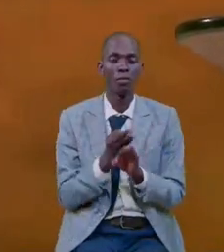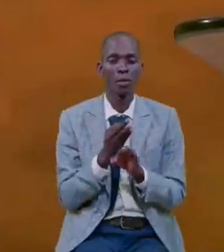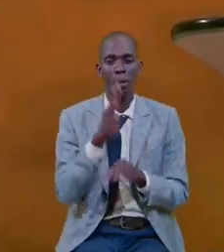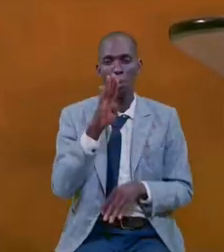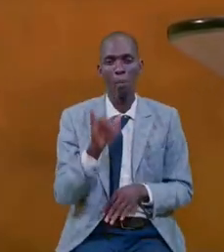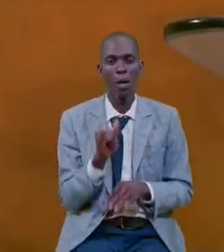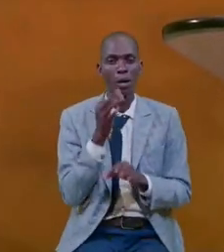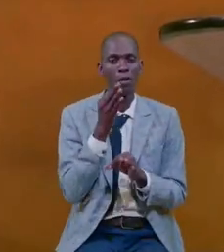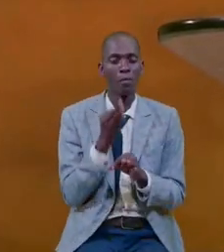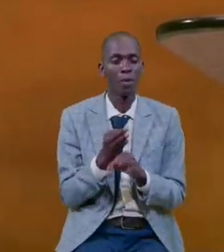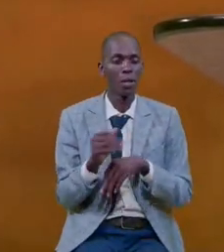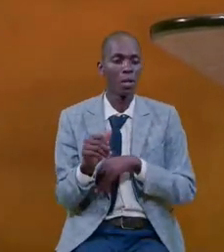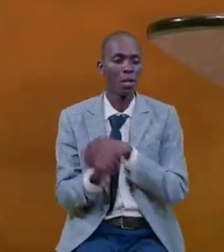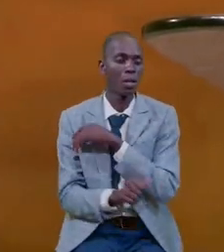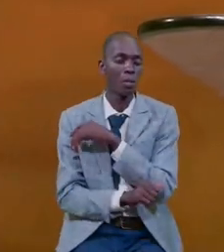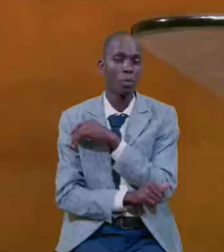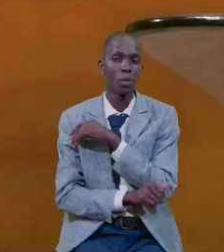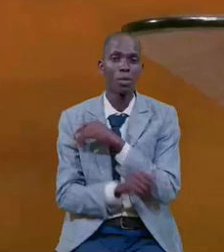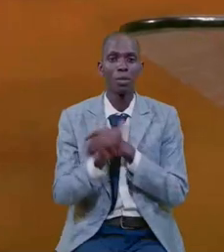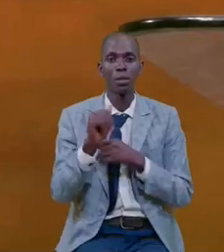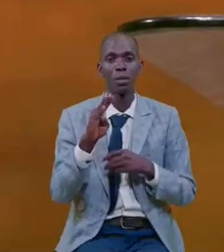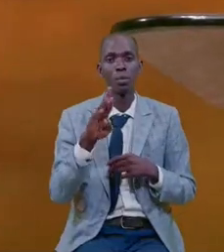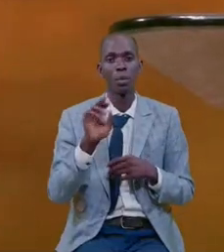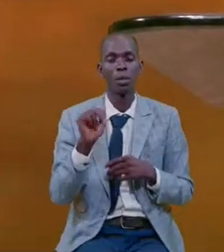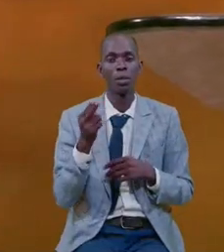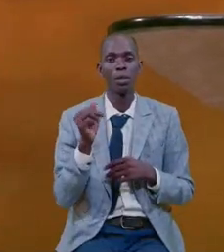foi qu'Abraham, lorsqu'il est appelé